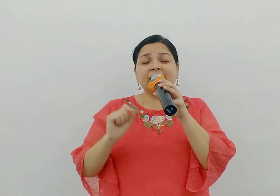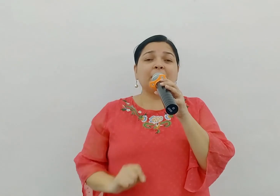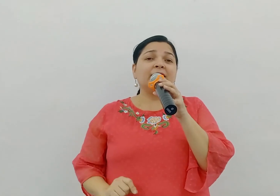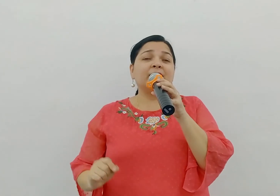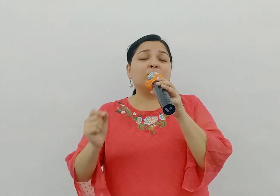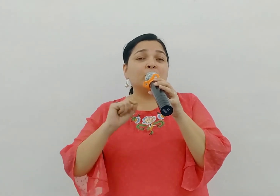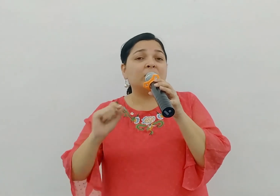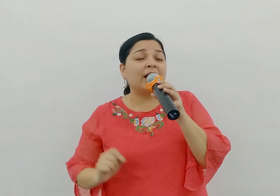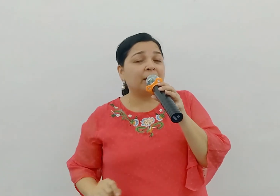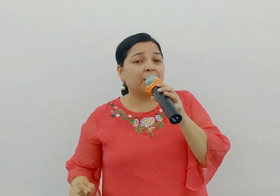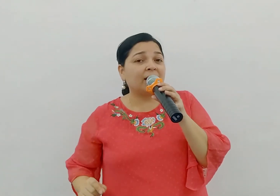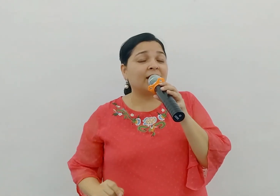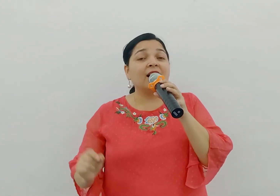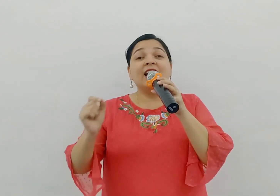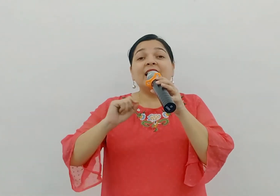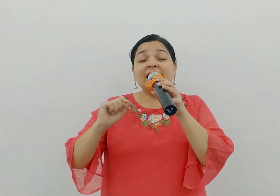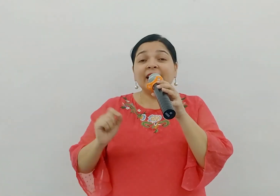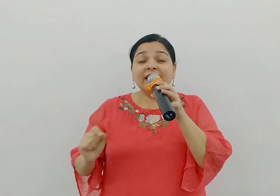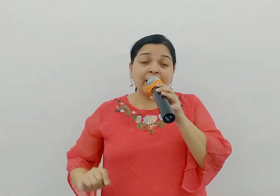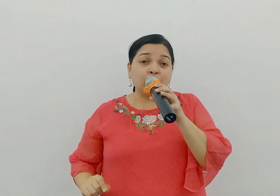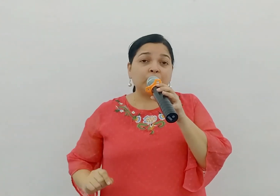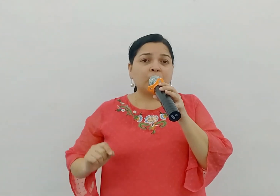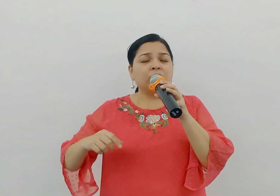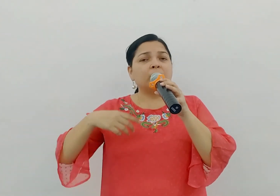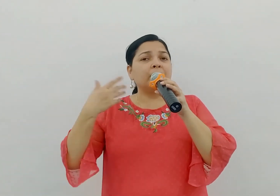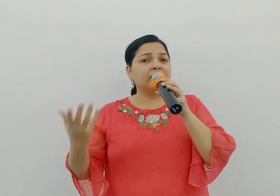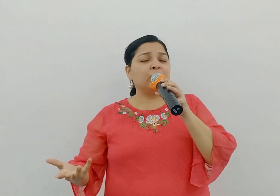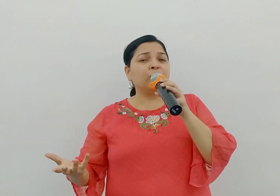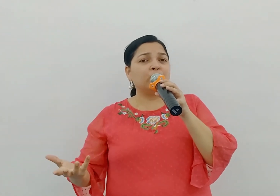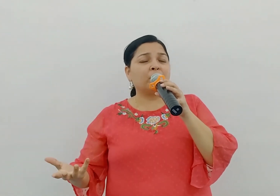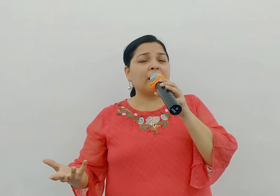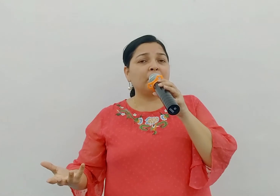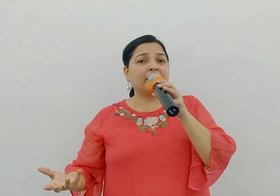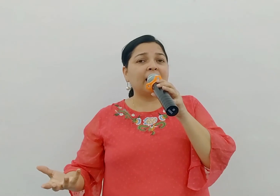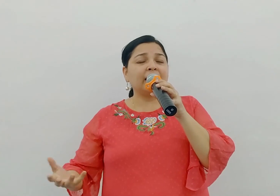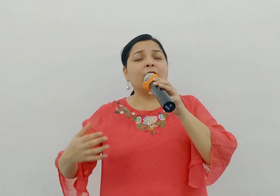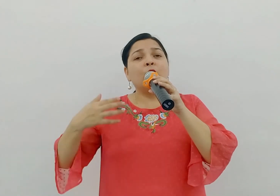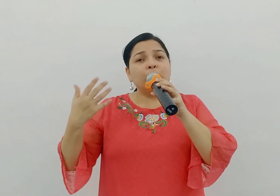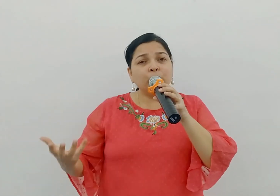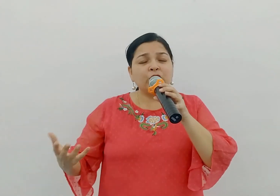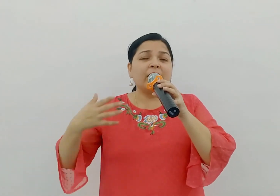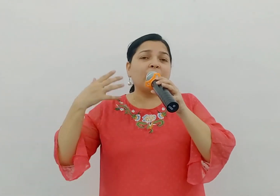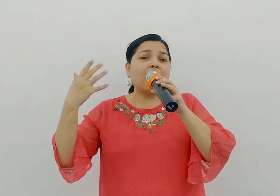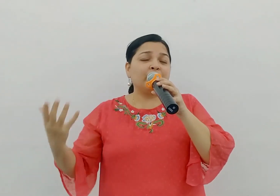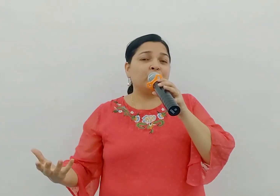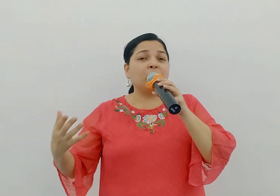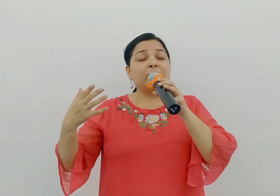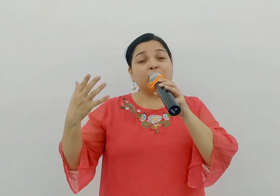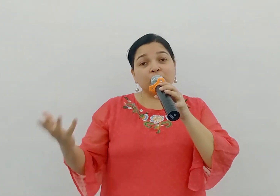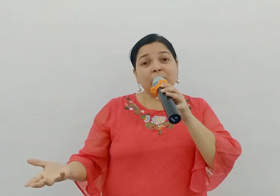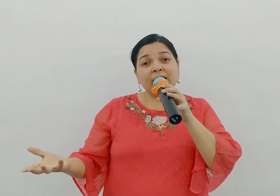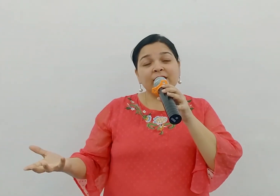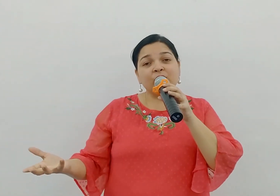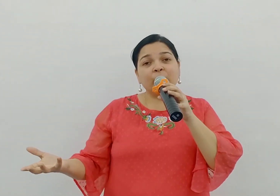या किसी से। आप कह सकते हैं, मुझे उद्धार की प्रार्थना लिख के दे दो। और जब आप किसी को यीशु के बारे में बताते, पूछे क्या आप यीशु